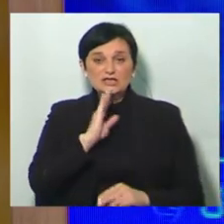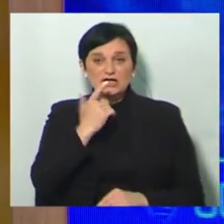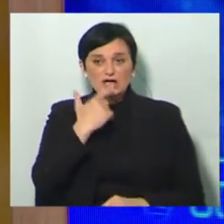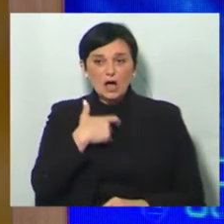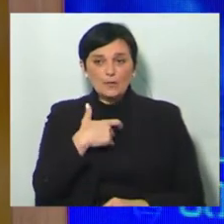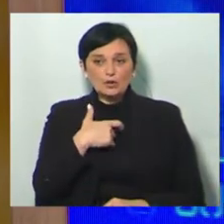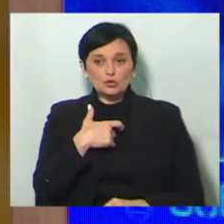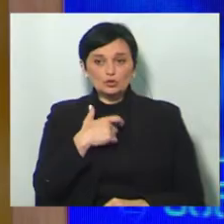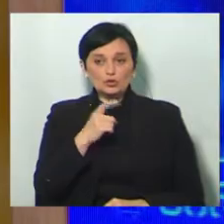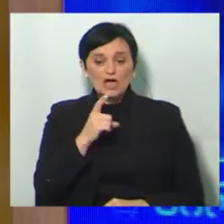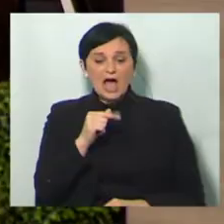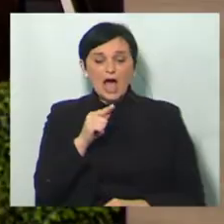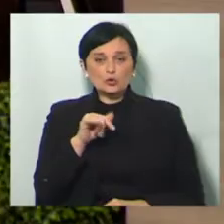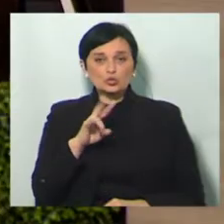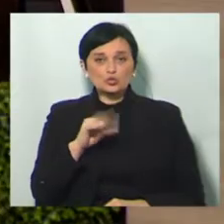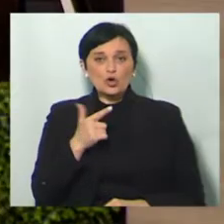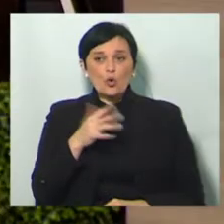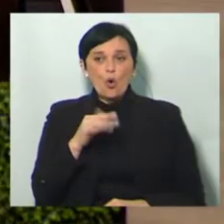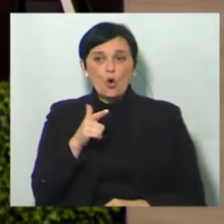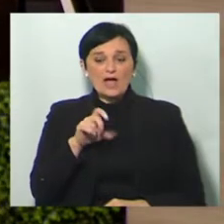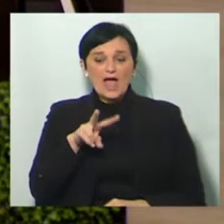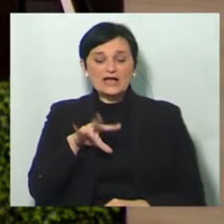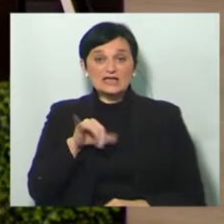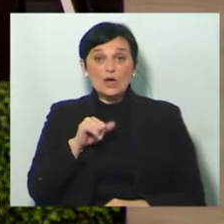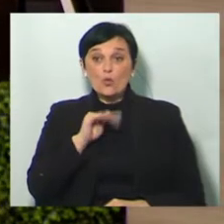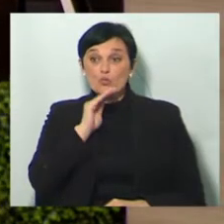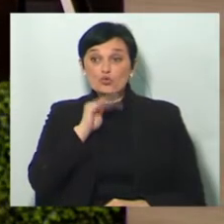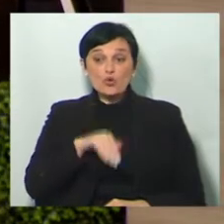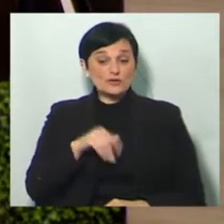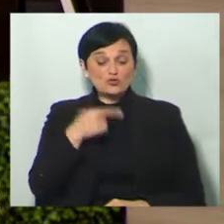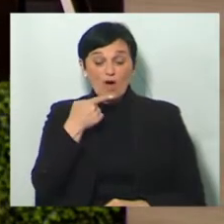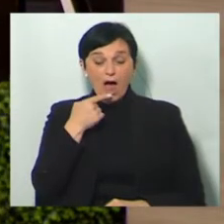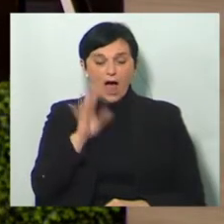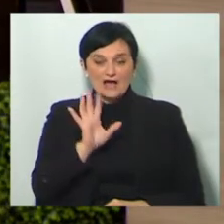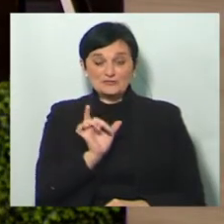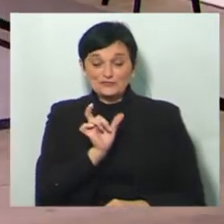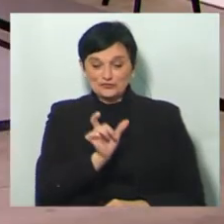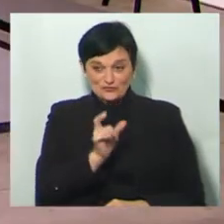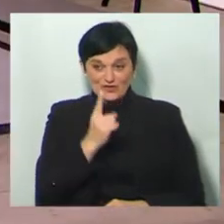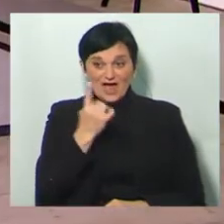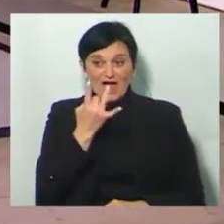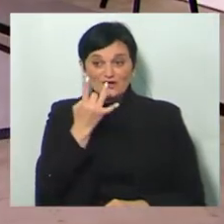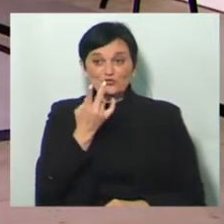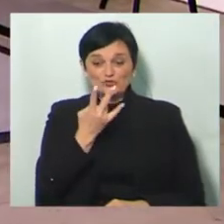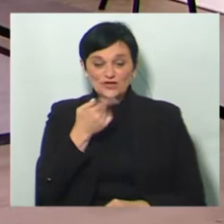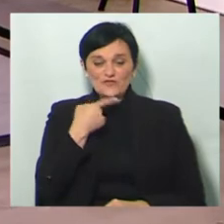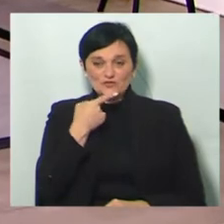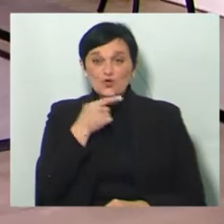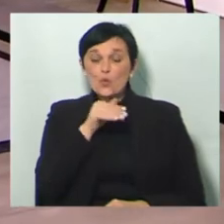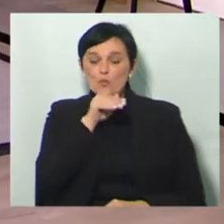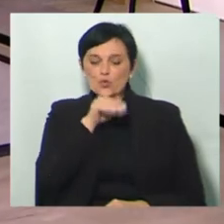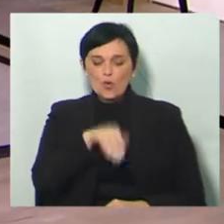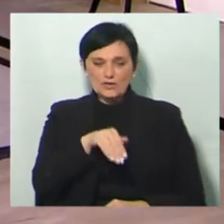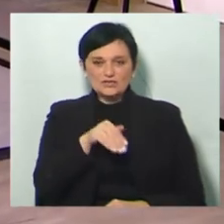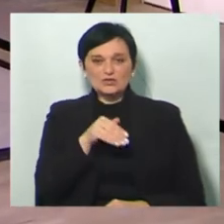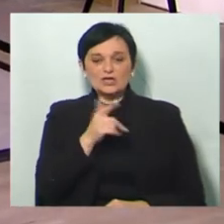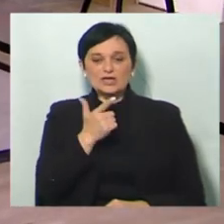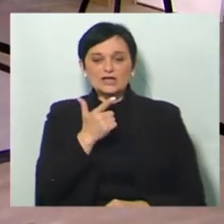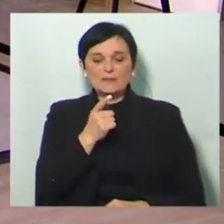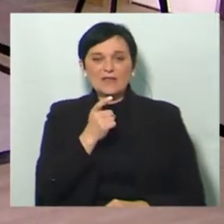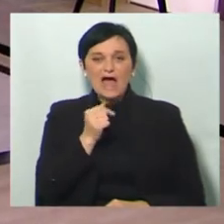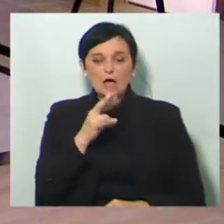ქალბატონი ხათუნა გოგელია. პროფესორი არ თქვი, კიდევ ერთხელ უნდა თქვა, აუცილებლად, დიახ, პროფესორი ხათუნა